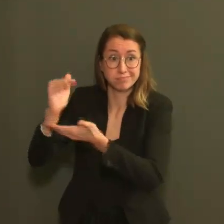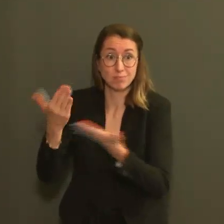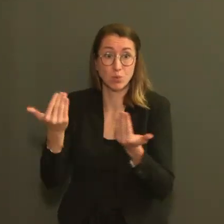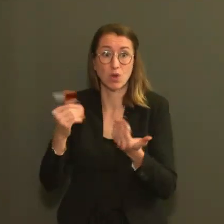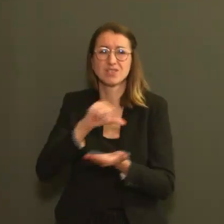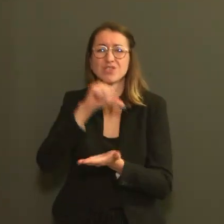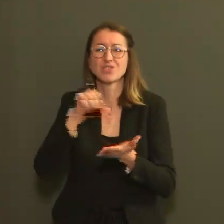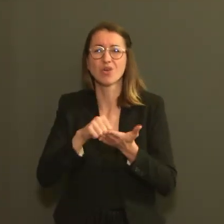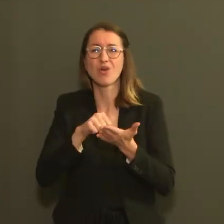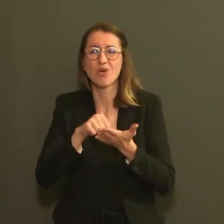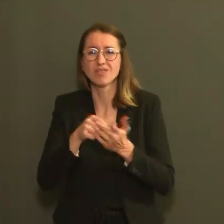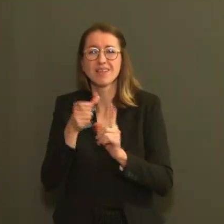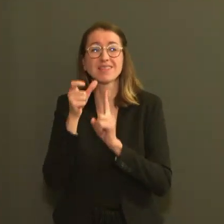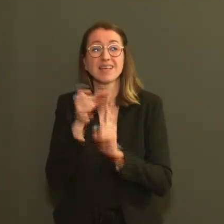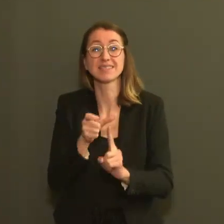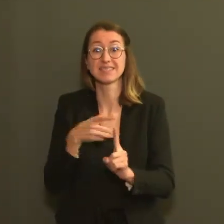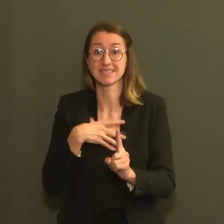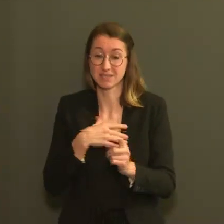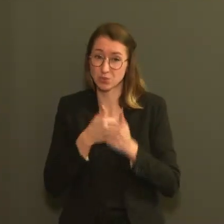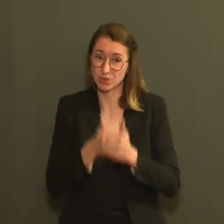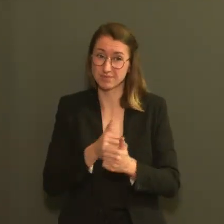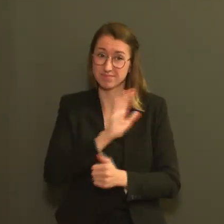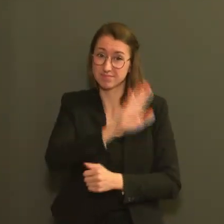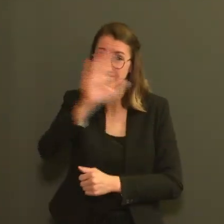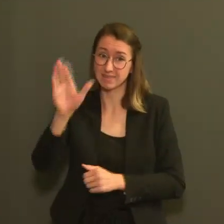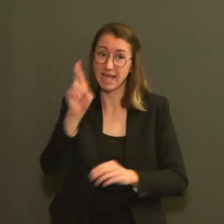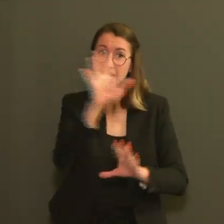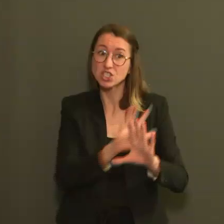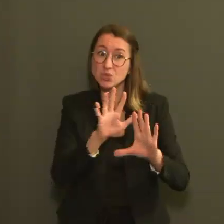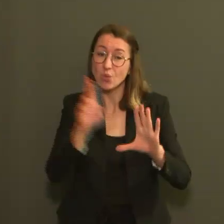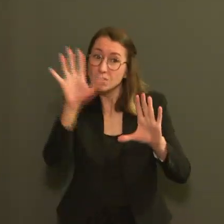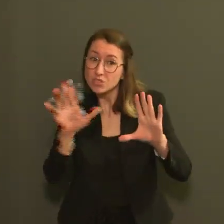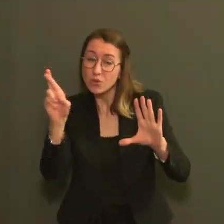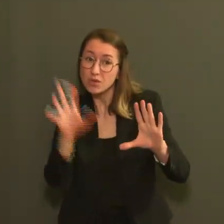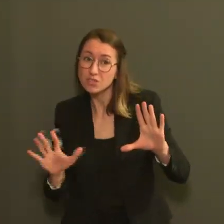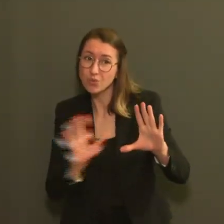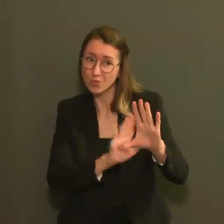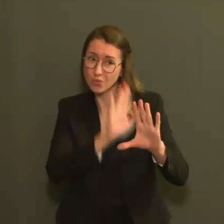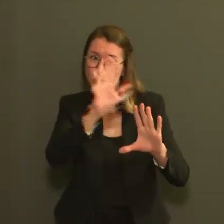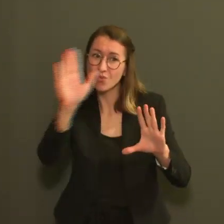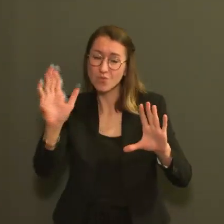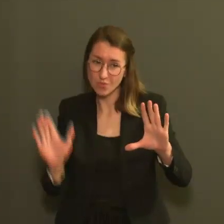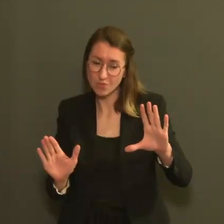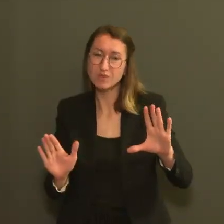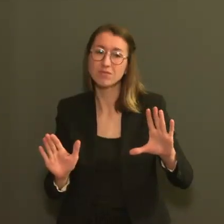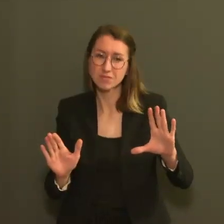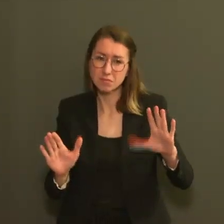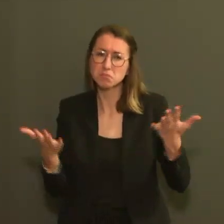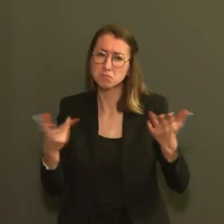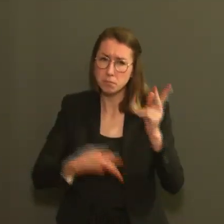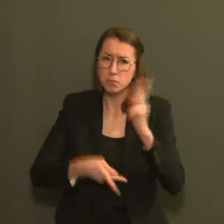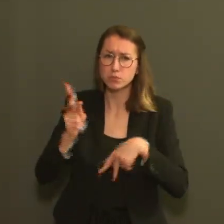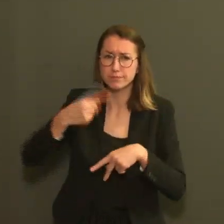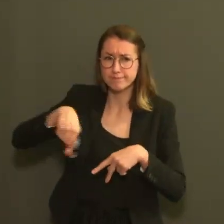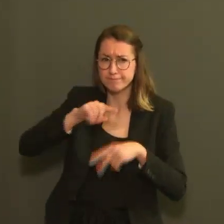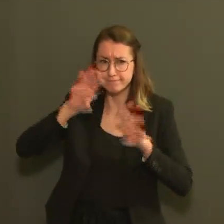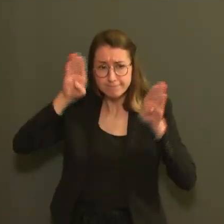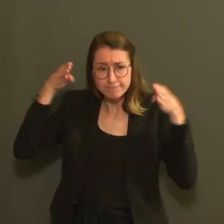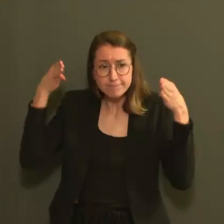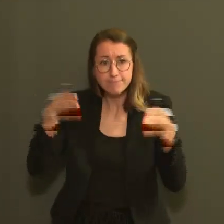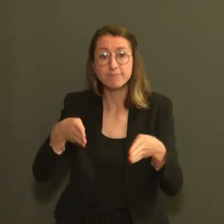le focus du contact tracing en Belgique a été essentiellement d'avoir les personnes plutôt que la source